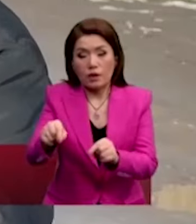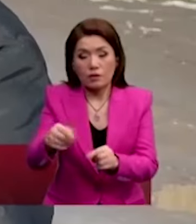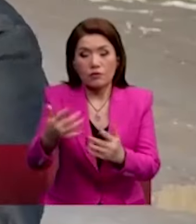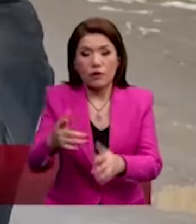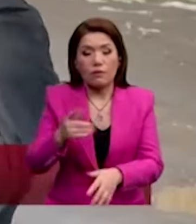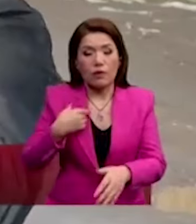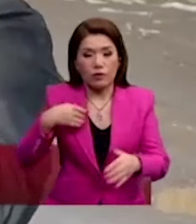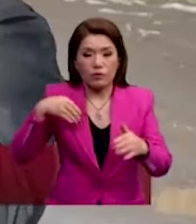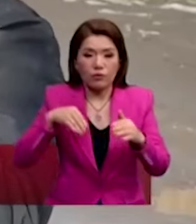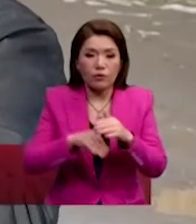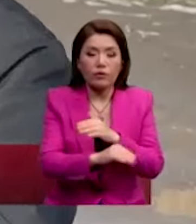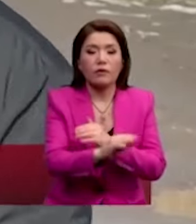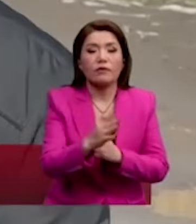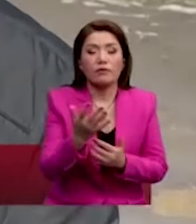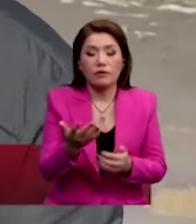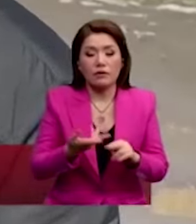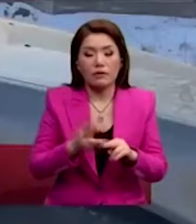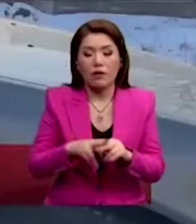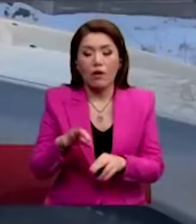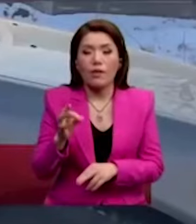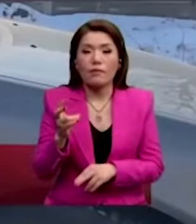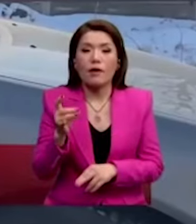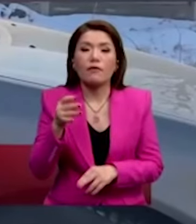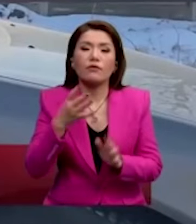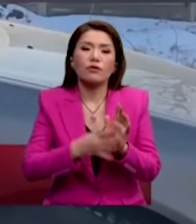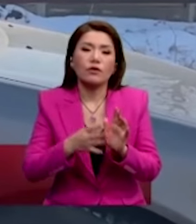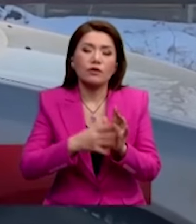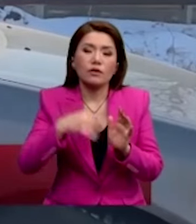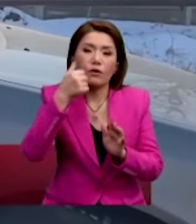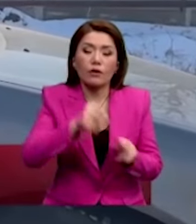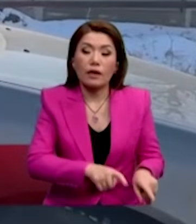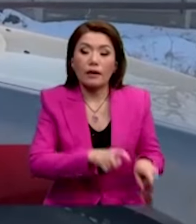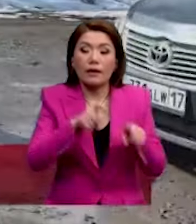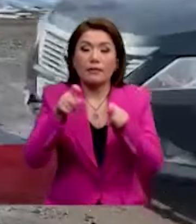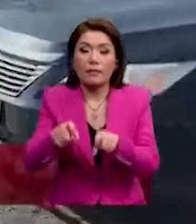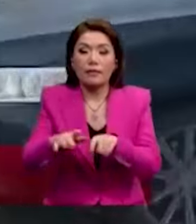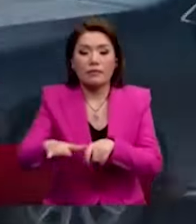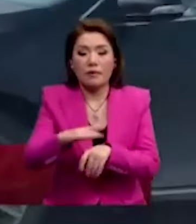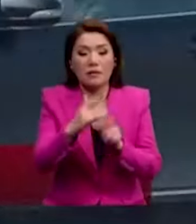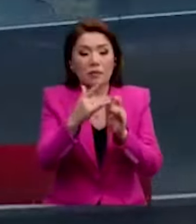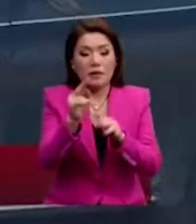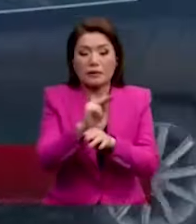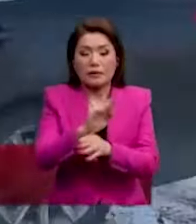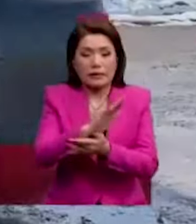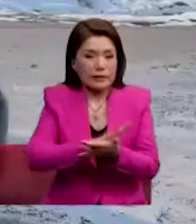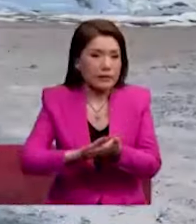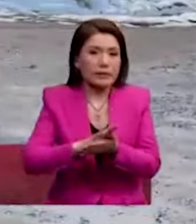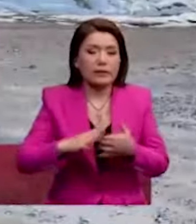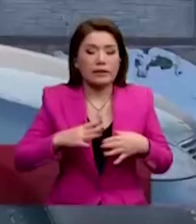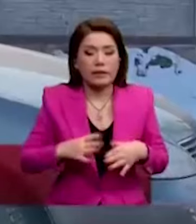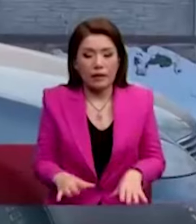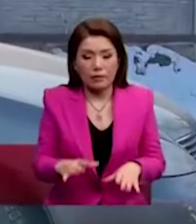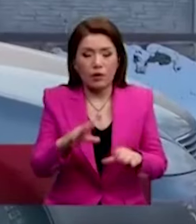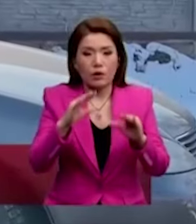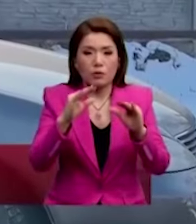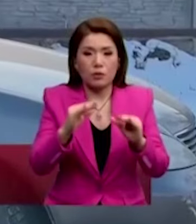Честно. Жергілікті тұрғын Мұса Отарбаев ауылға 90 жылдар қоныс тепкен. Содан бері өткелдің бір жөнделгенін көрмепті. Керісінше іргетасы төмен